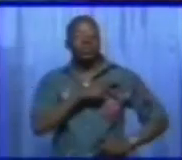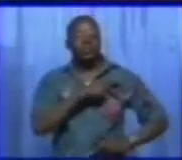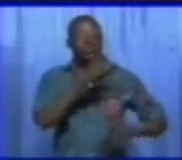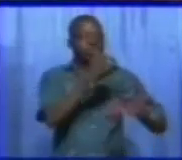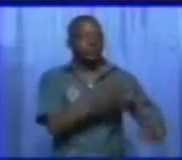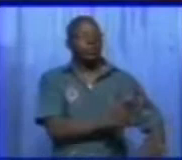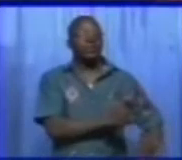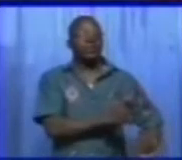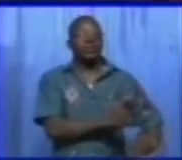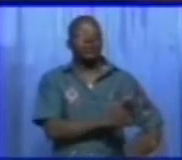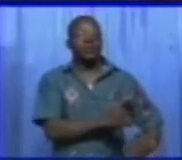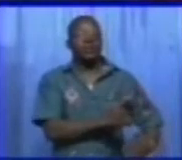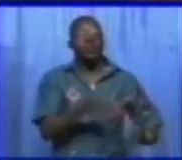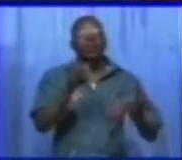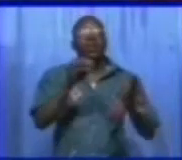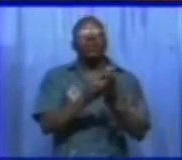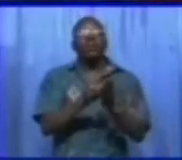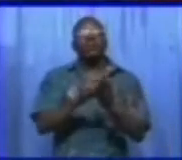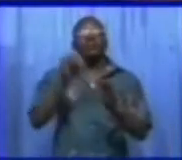proximité. On note